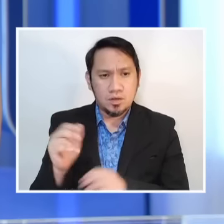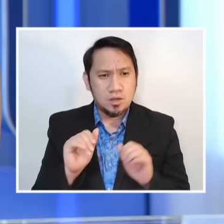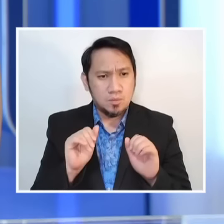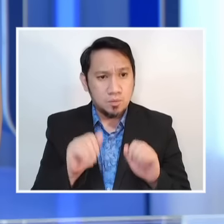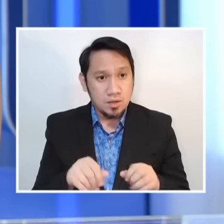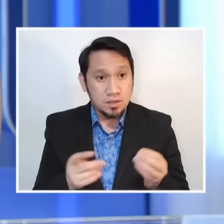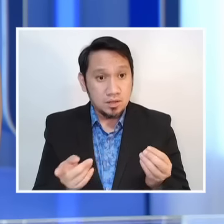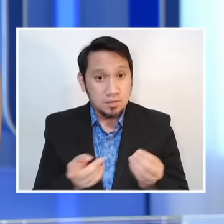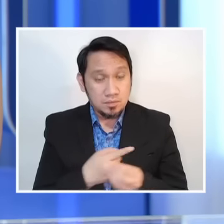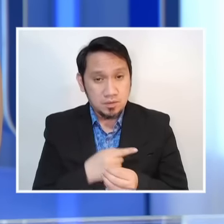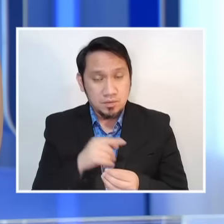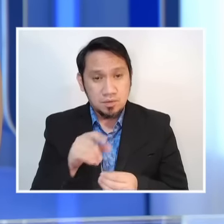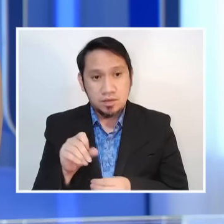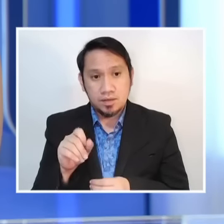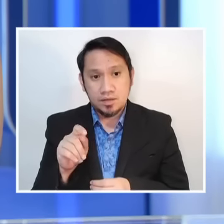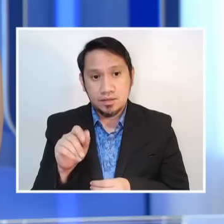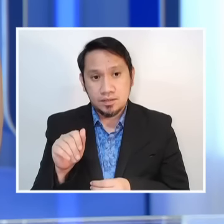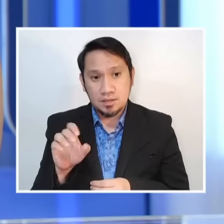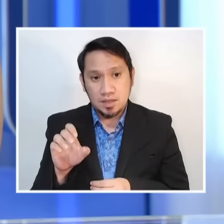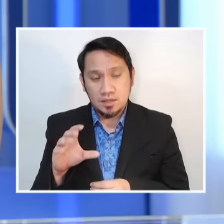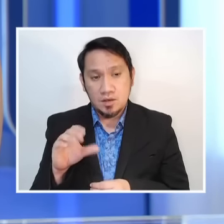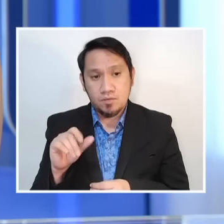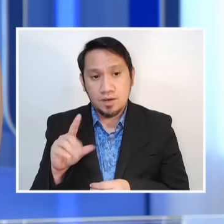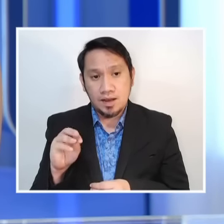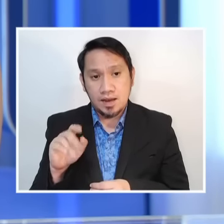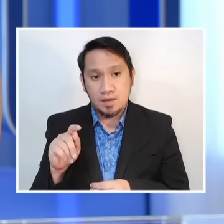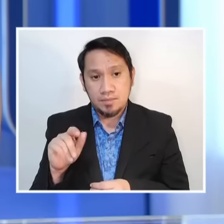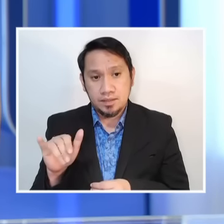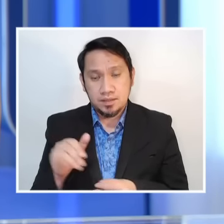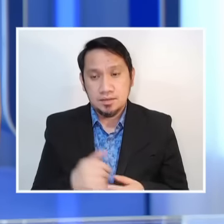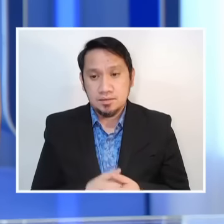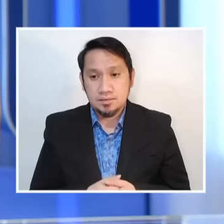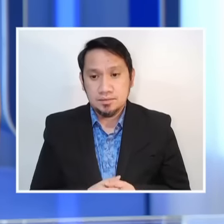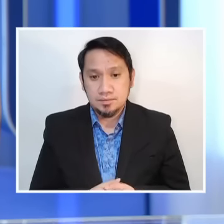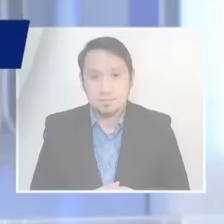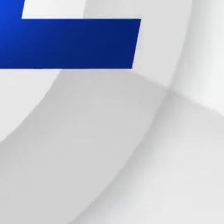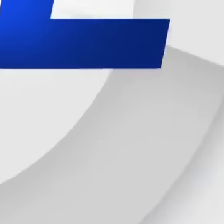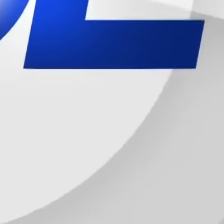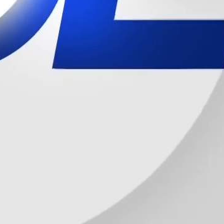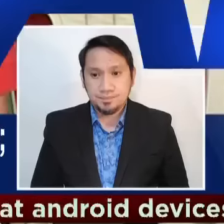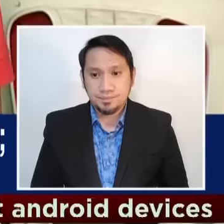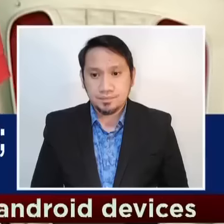ang state of calamity dahil sa COVID. Nagpapatrol, Vivian Gulia.